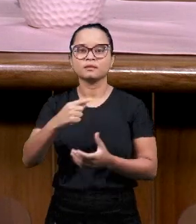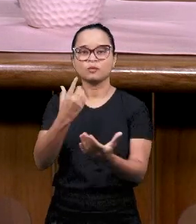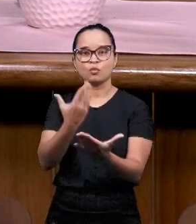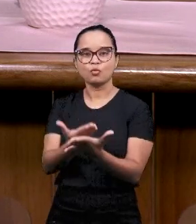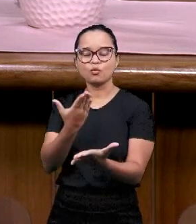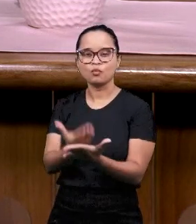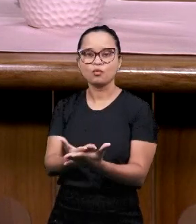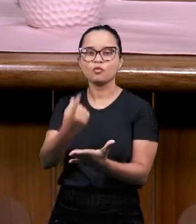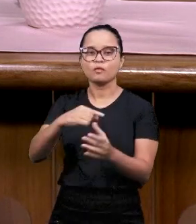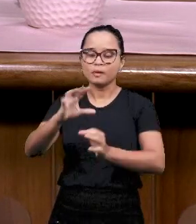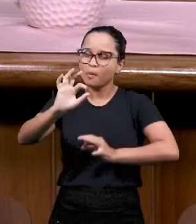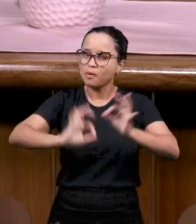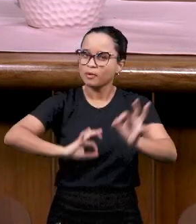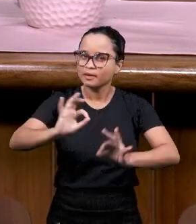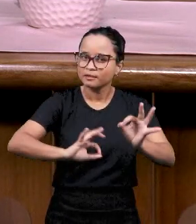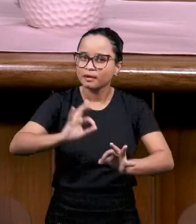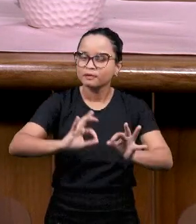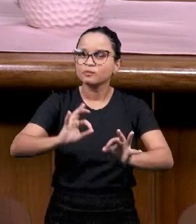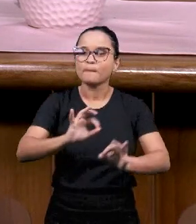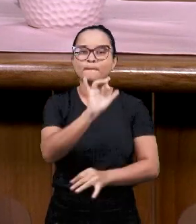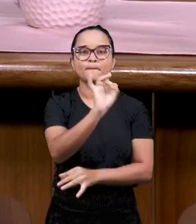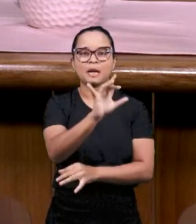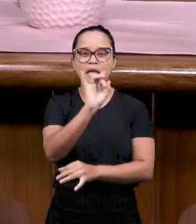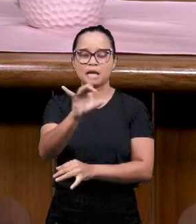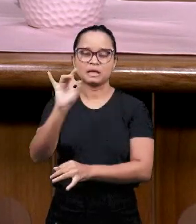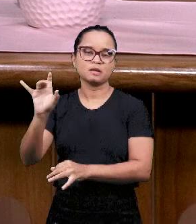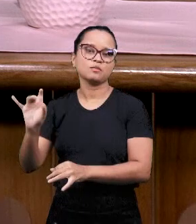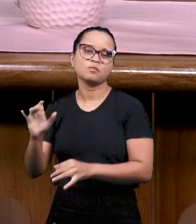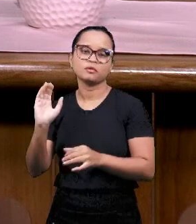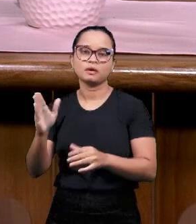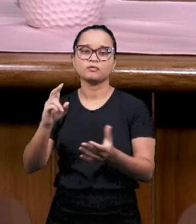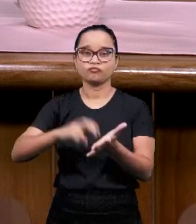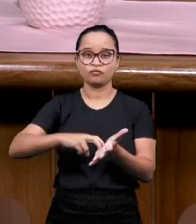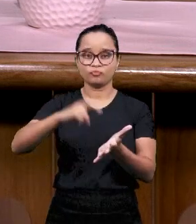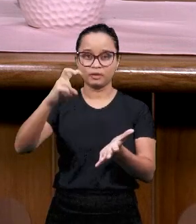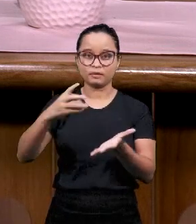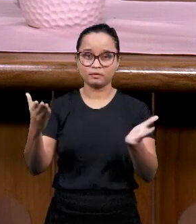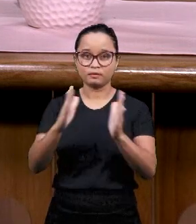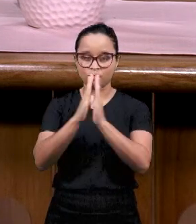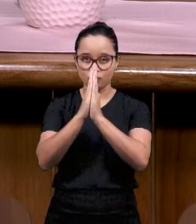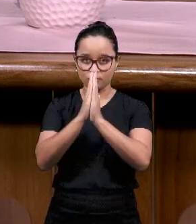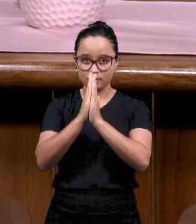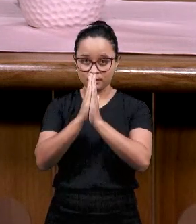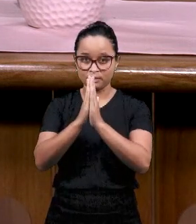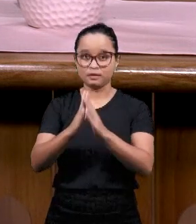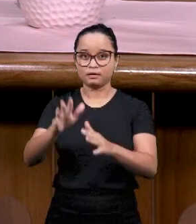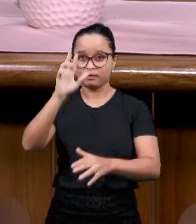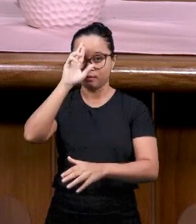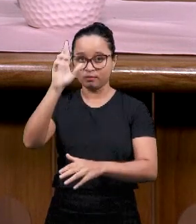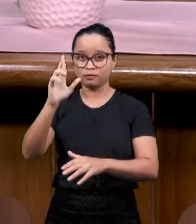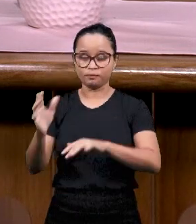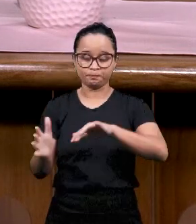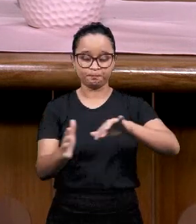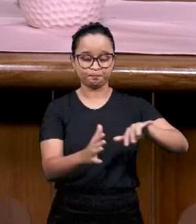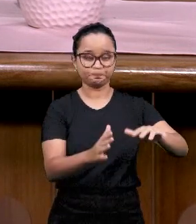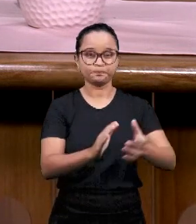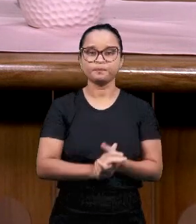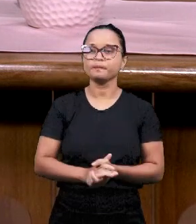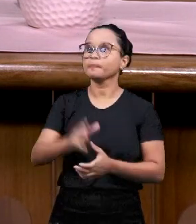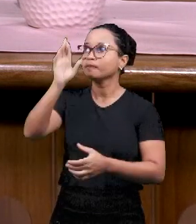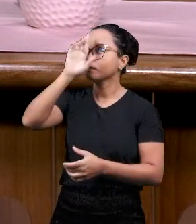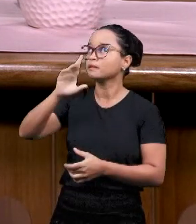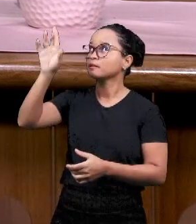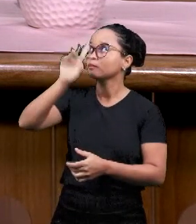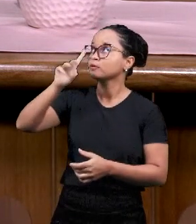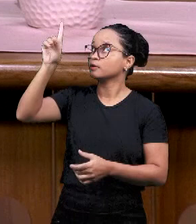entrer dans les études qu'on a préparées pour chacune d'elles ce matin. Prions au Seigneur notre Dieu. Seigneur